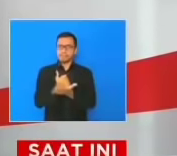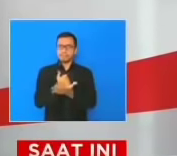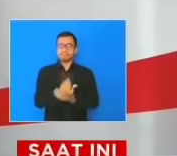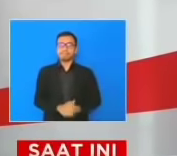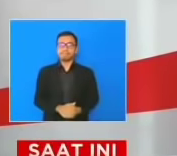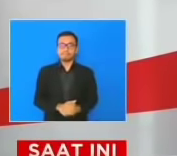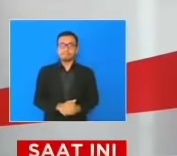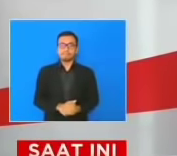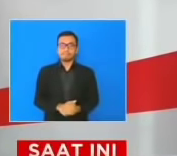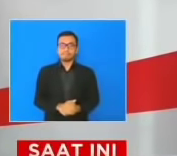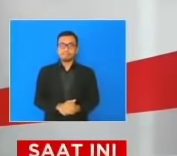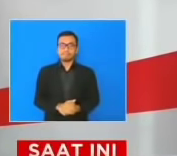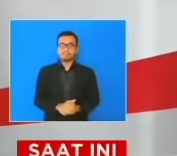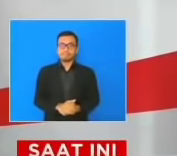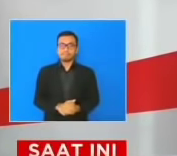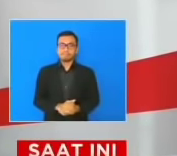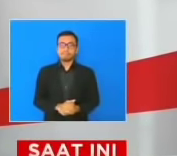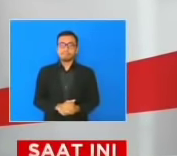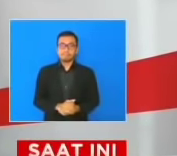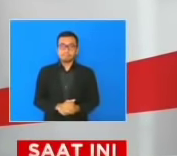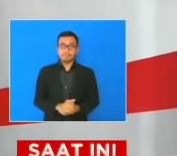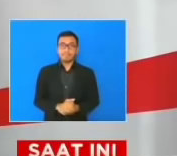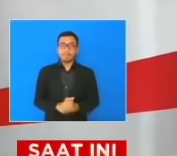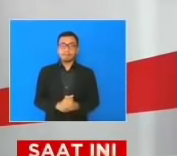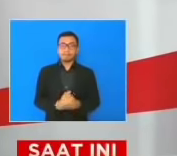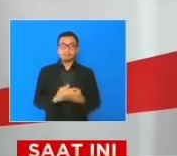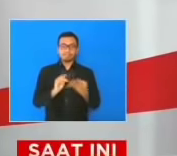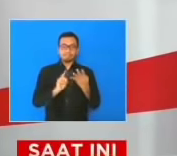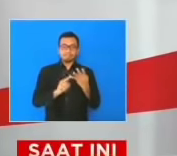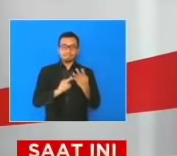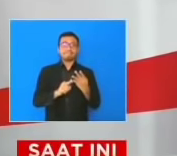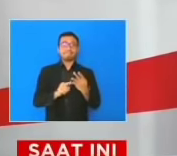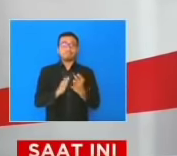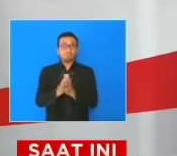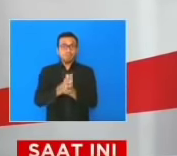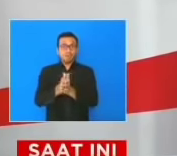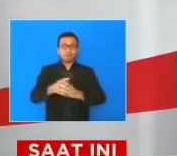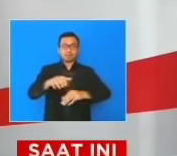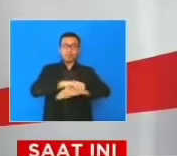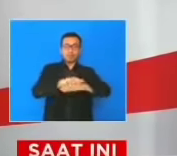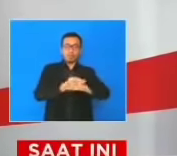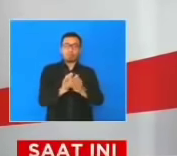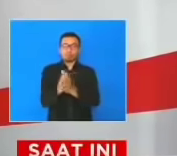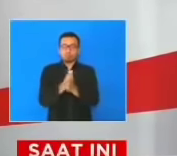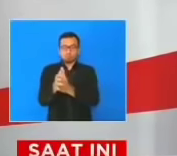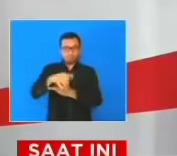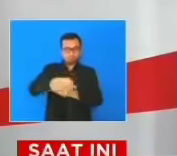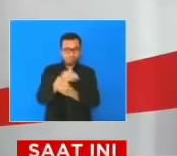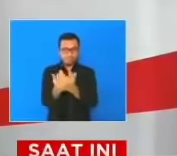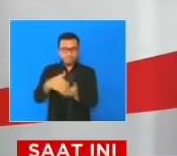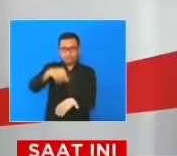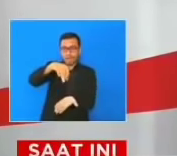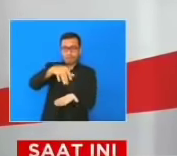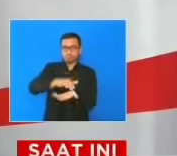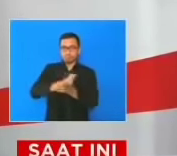sesering mungkin dengan menggunakan air dan sabun, minimal 20 detik.